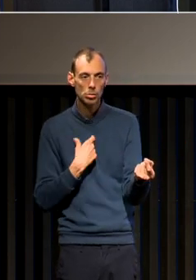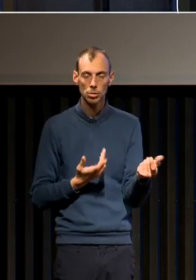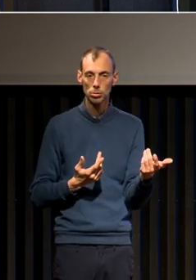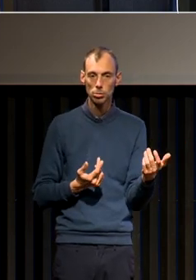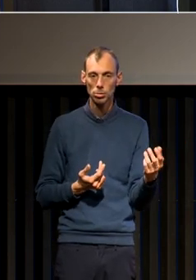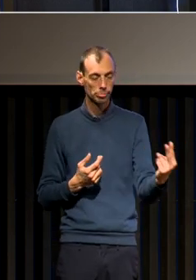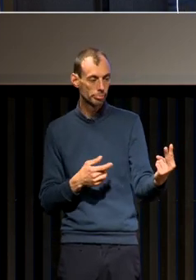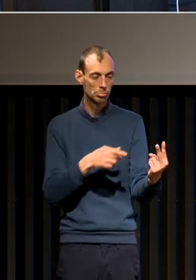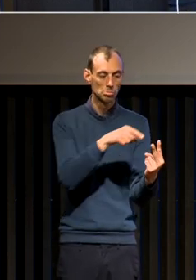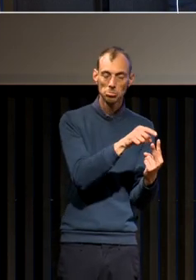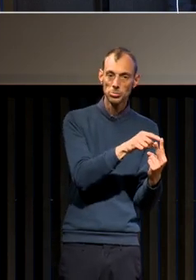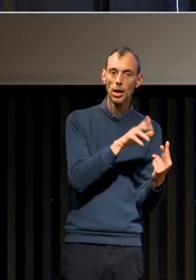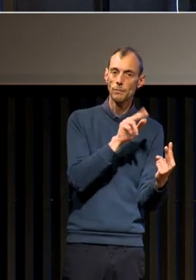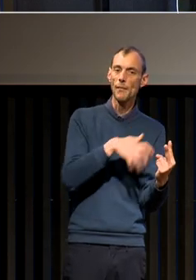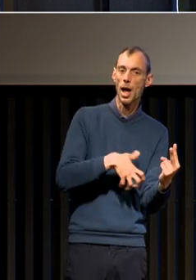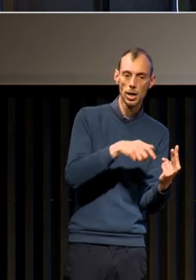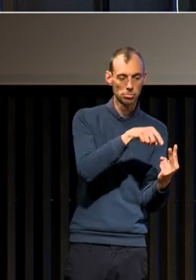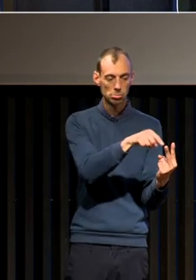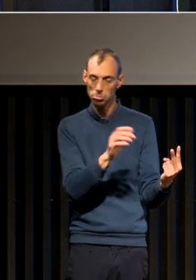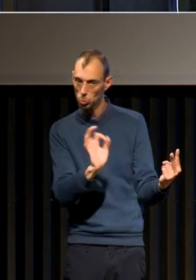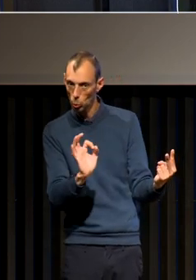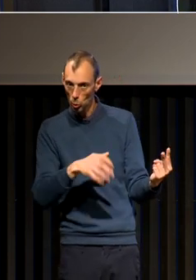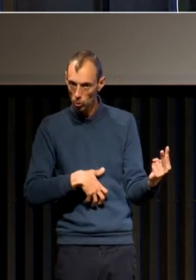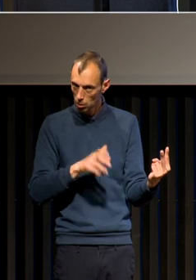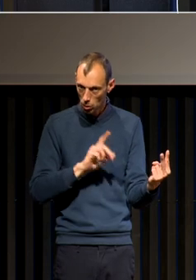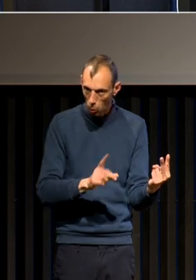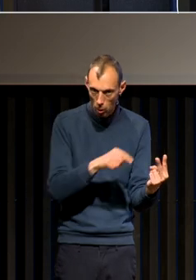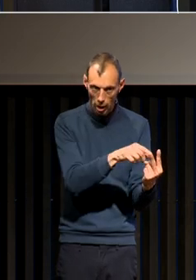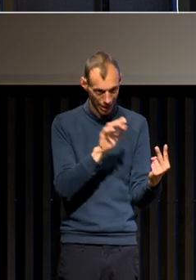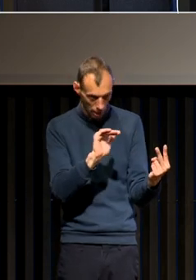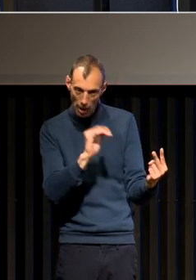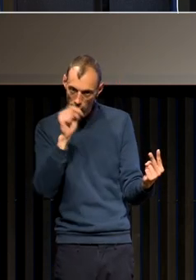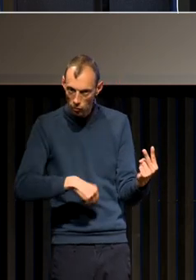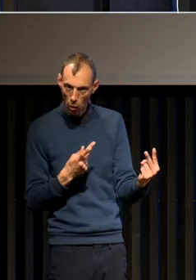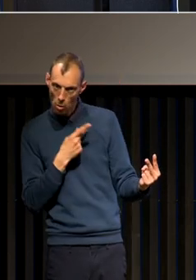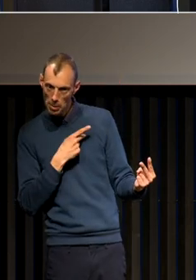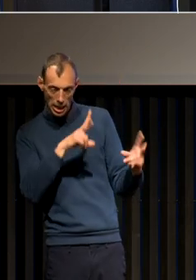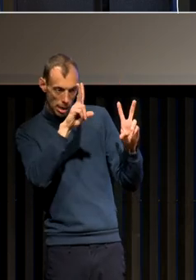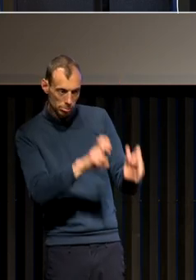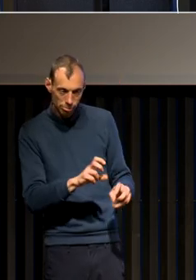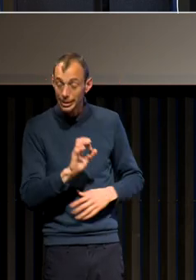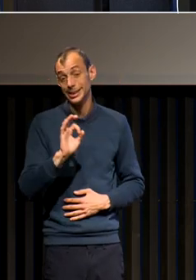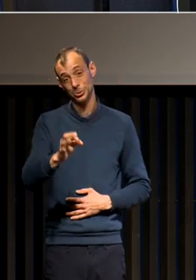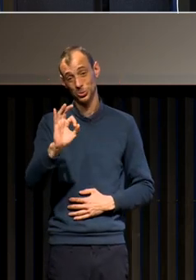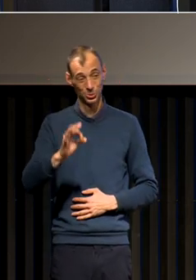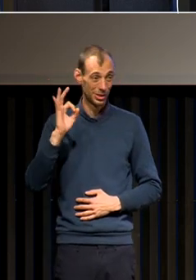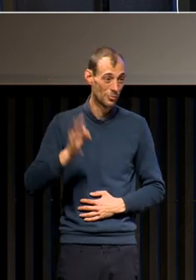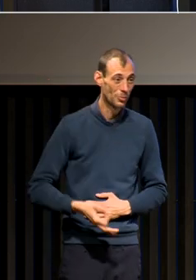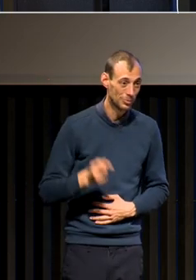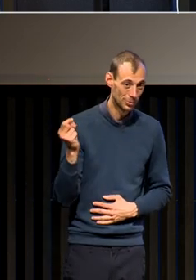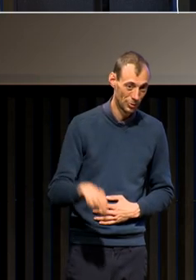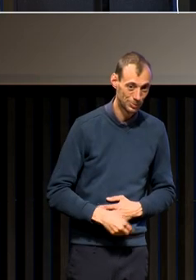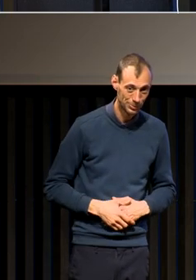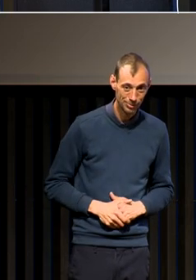l'enfant bénéficie d'examens médicaux. Eh bien oui, il faut procéder à une évaluation médicale.